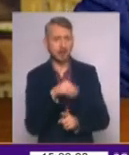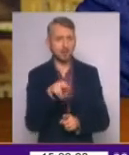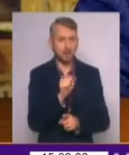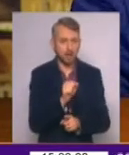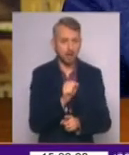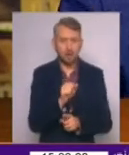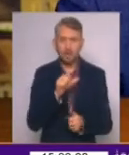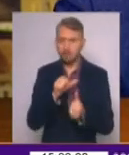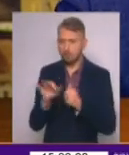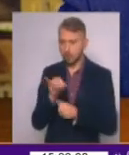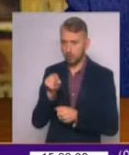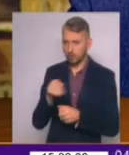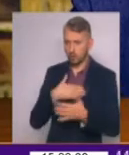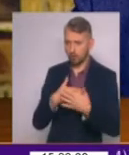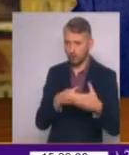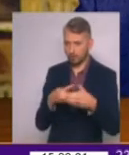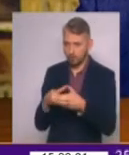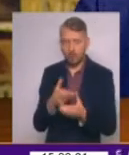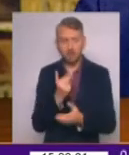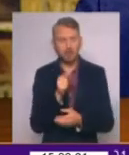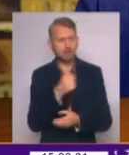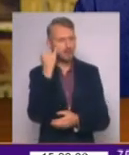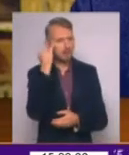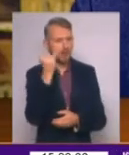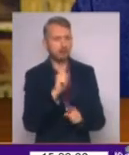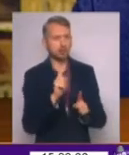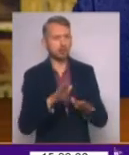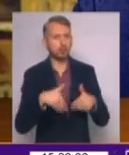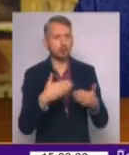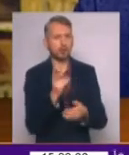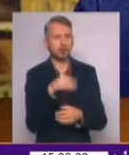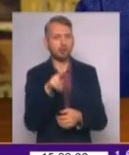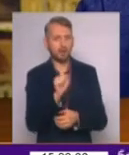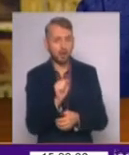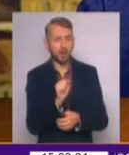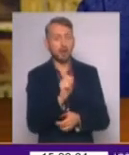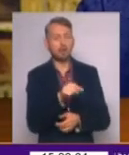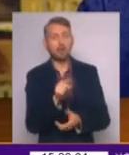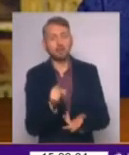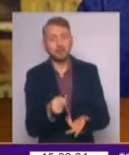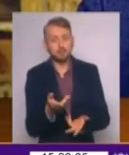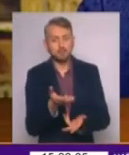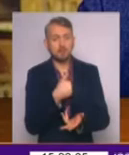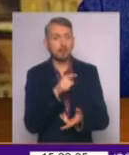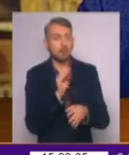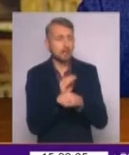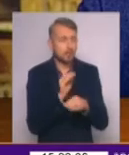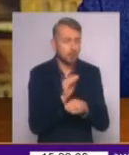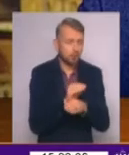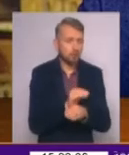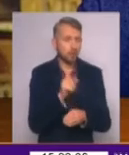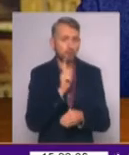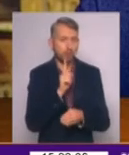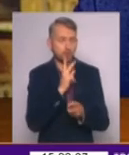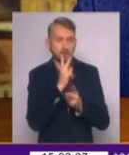ідеї... з приводу ось цих громадських формувань. Так, і ті ідеї, які пропонує КМДА, вони, ну, ми їх критикуємо і поки що